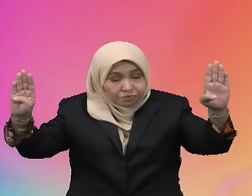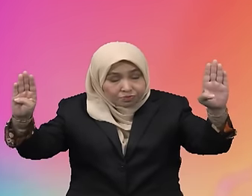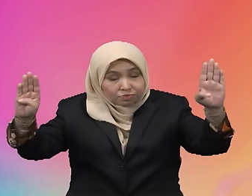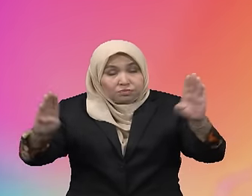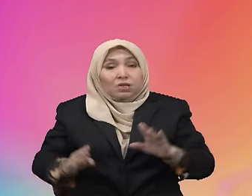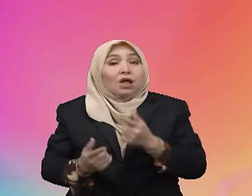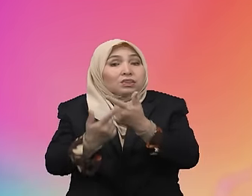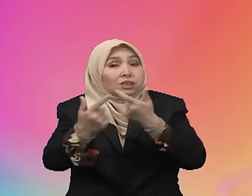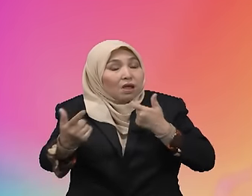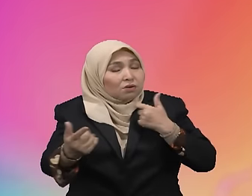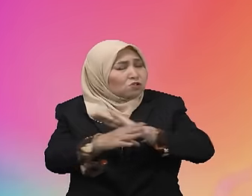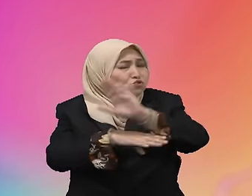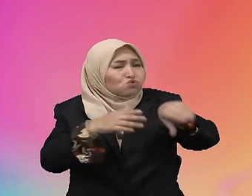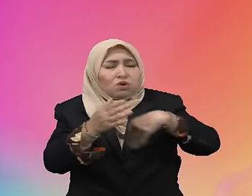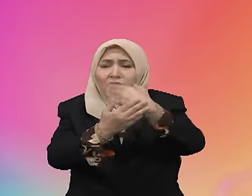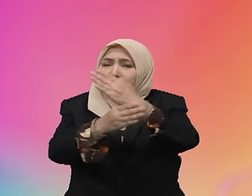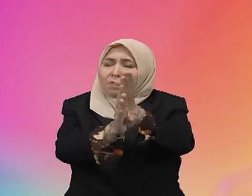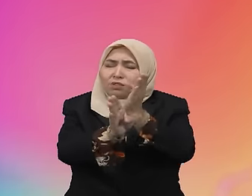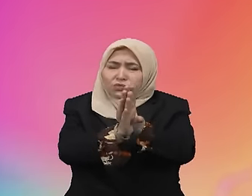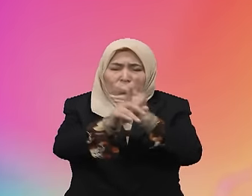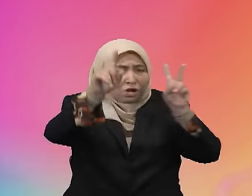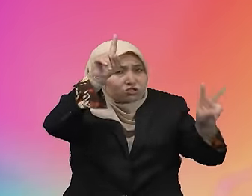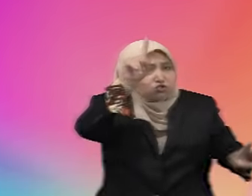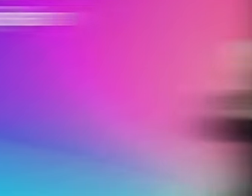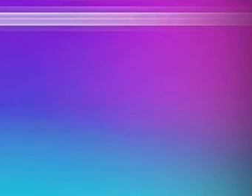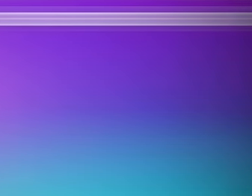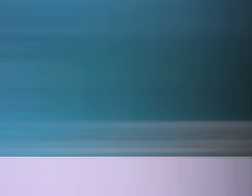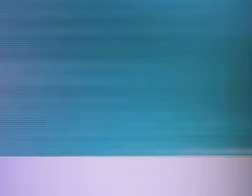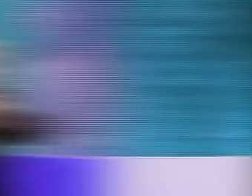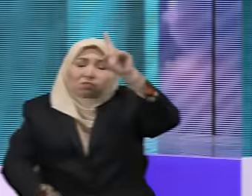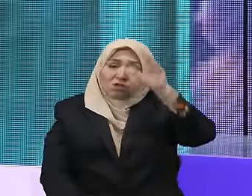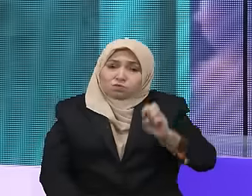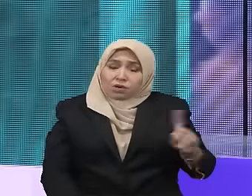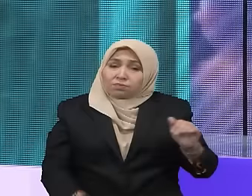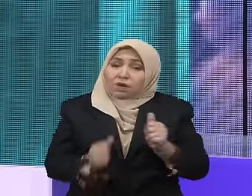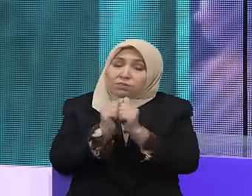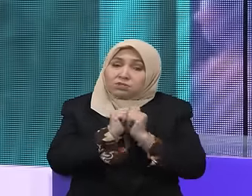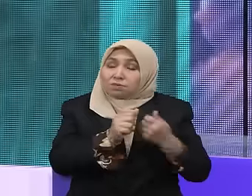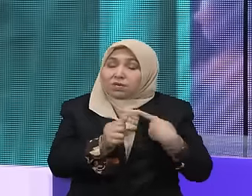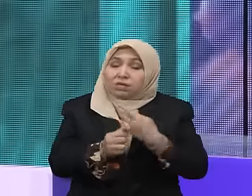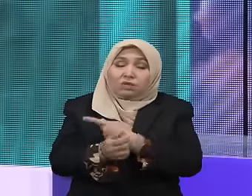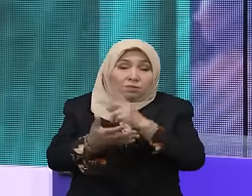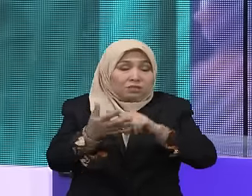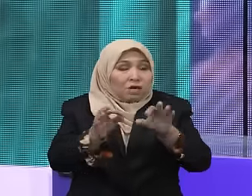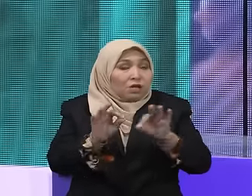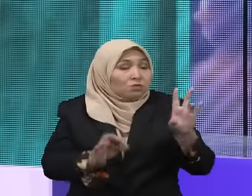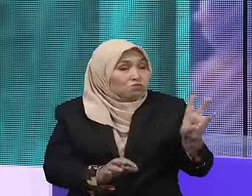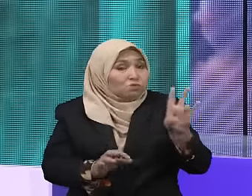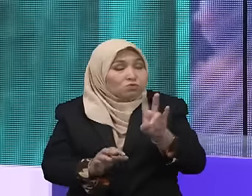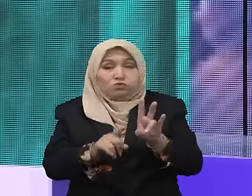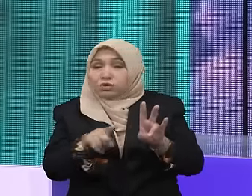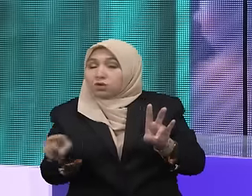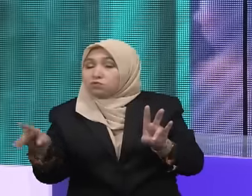Al-Bara' daripada segala bentuk kesyirikan kepada Allah Subhanahu Wa Taala. Mari sama-sama kita membaca ayat 77 hingga